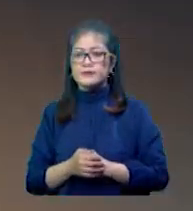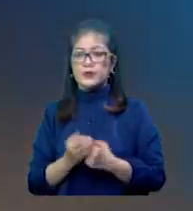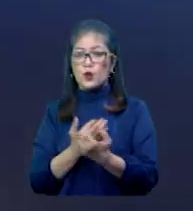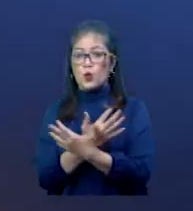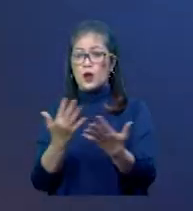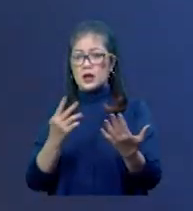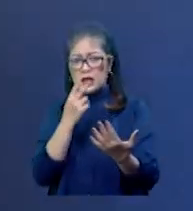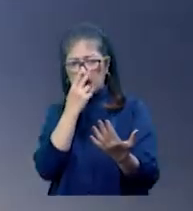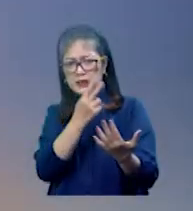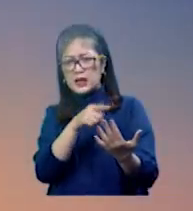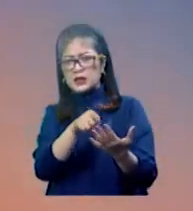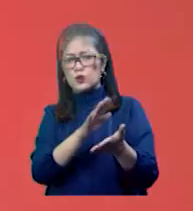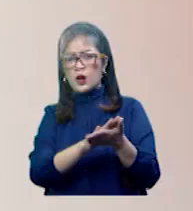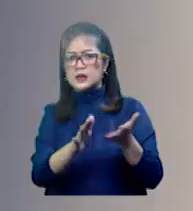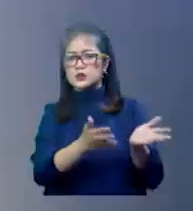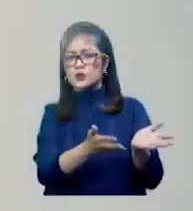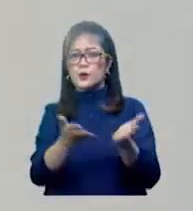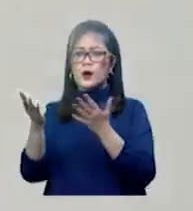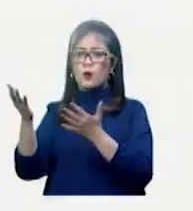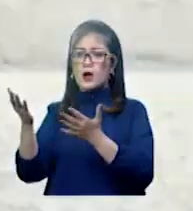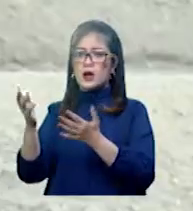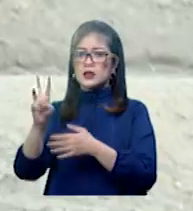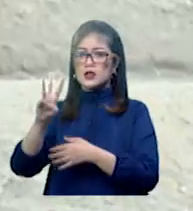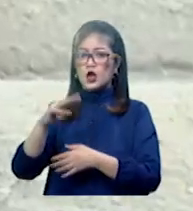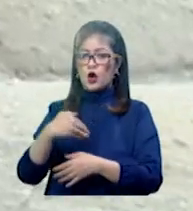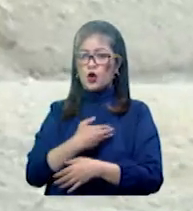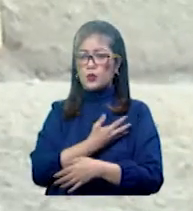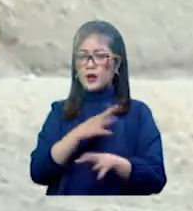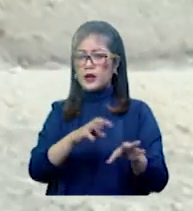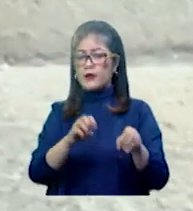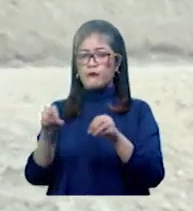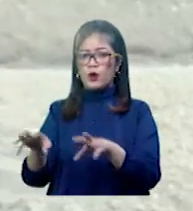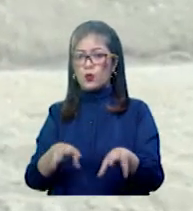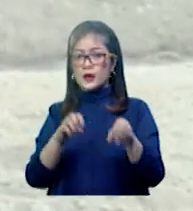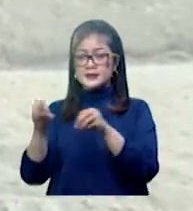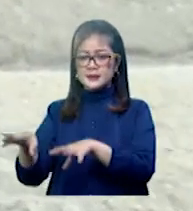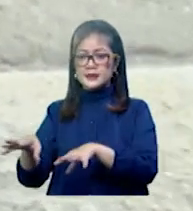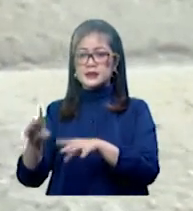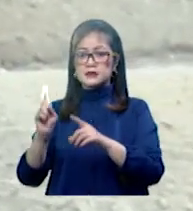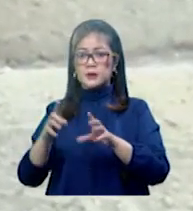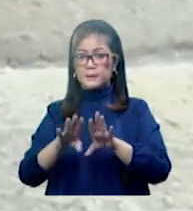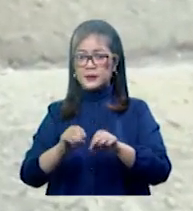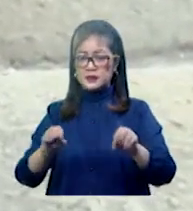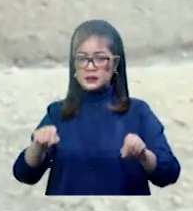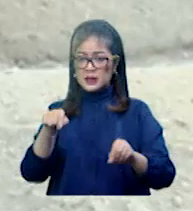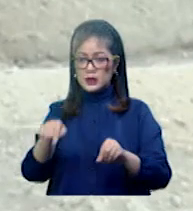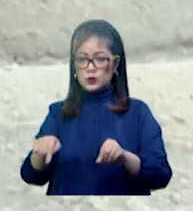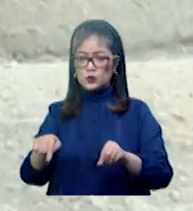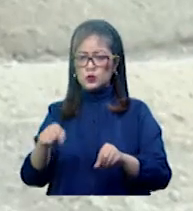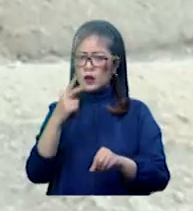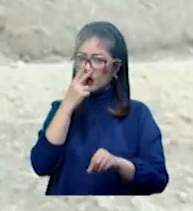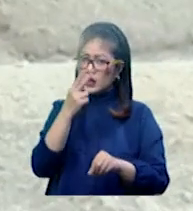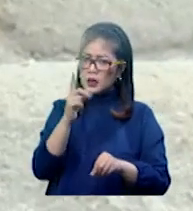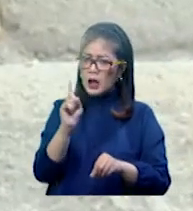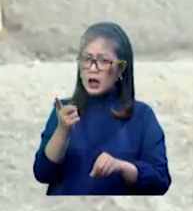mengetahui kecelakaan langsung mengevakuasi ketiga korban. Gini kan saya kan kerja di sini pas bertiga. Terus